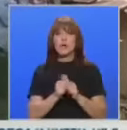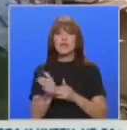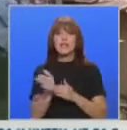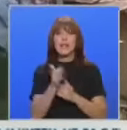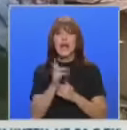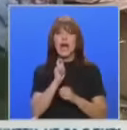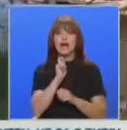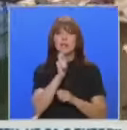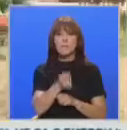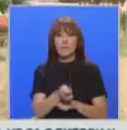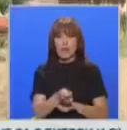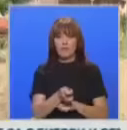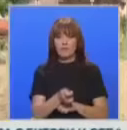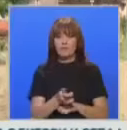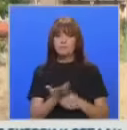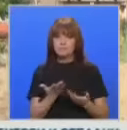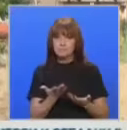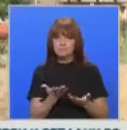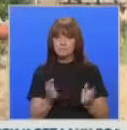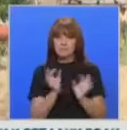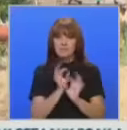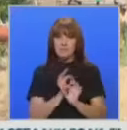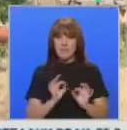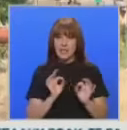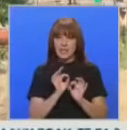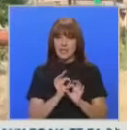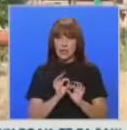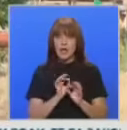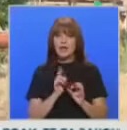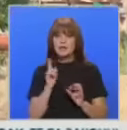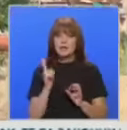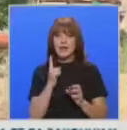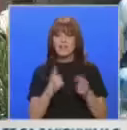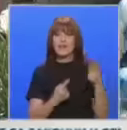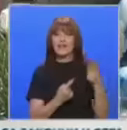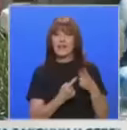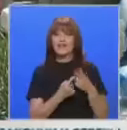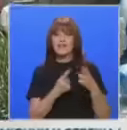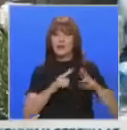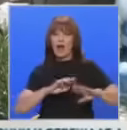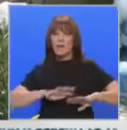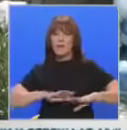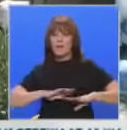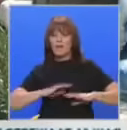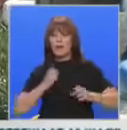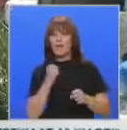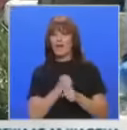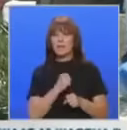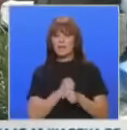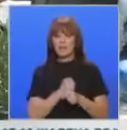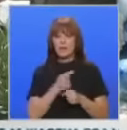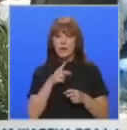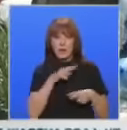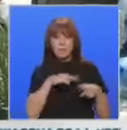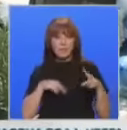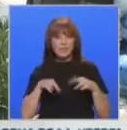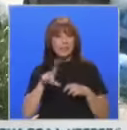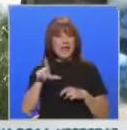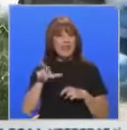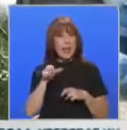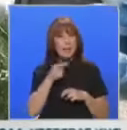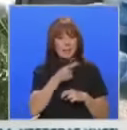Добър ден, има ли някой тук? Оказва се, че само телевизорът на верандата работи. Потърсихме наемателя на язовира,